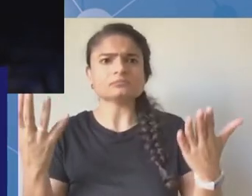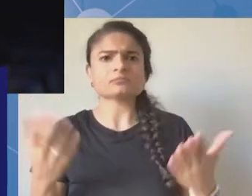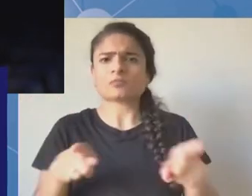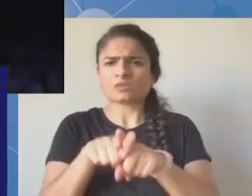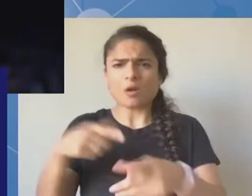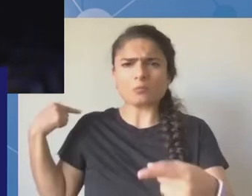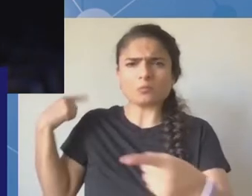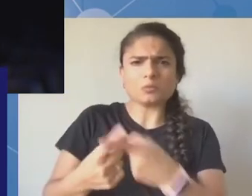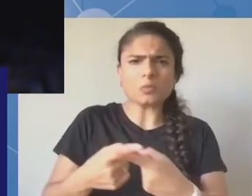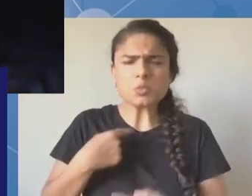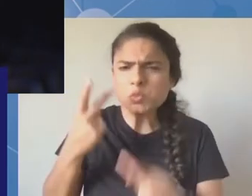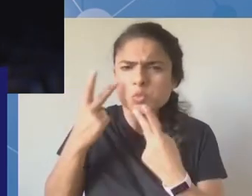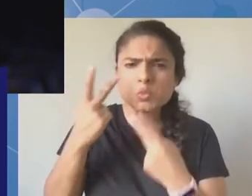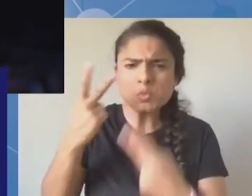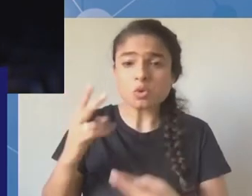أود أن